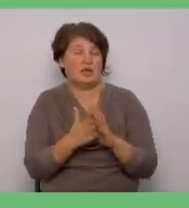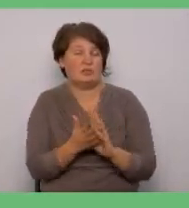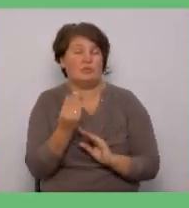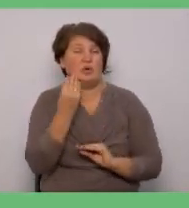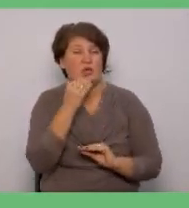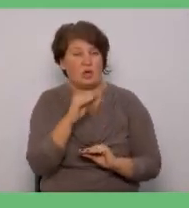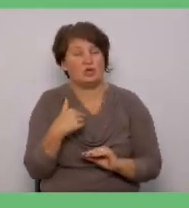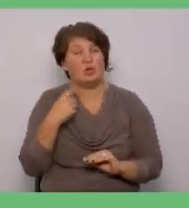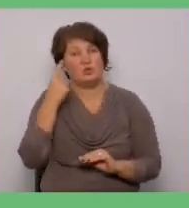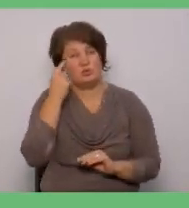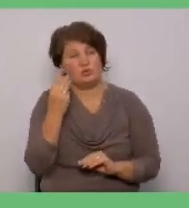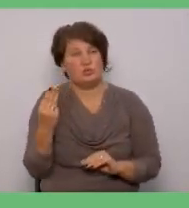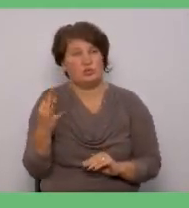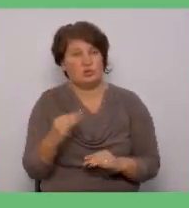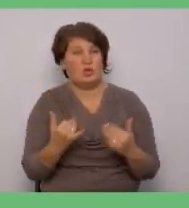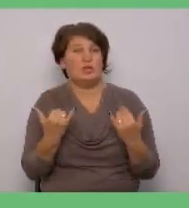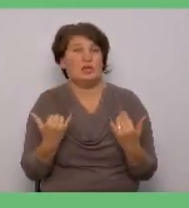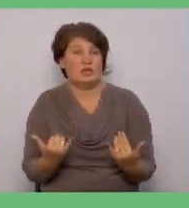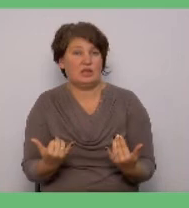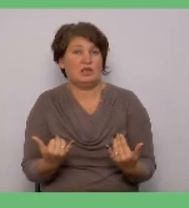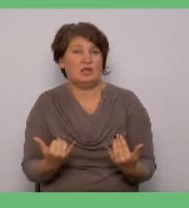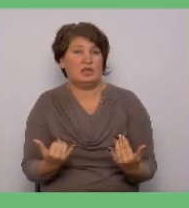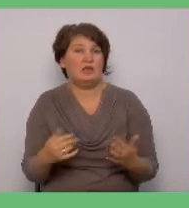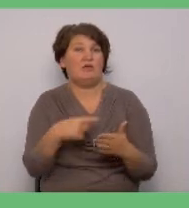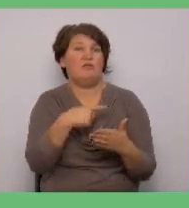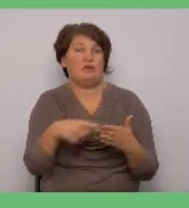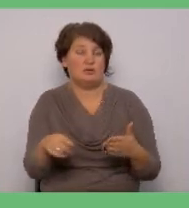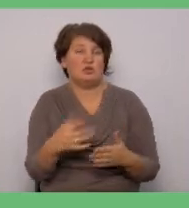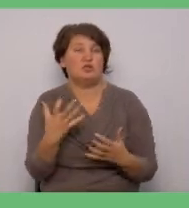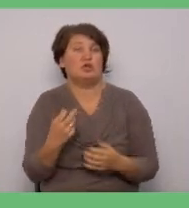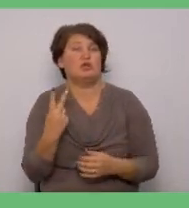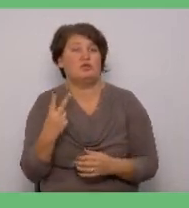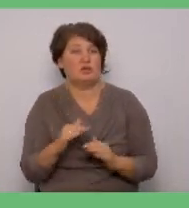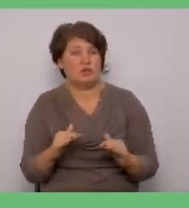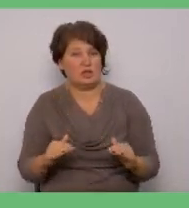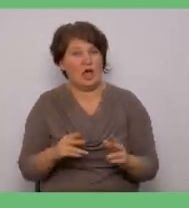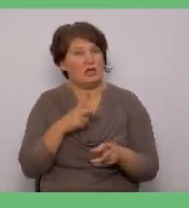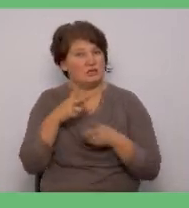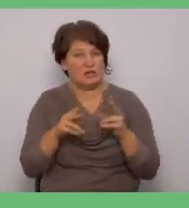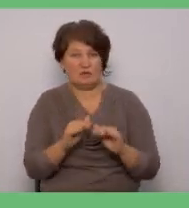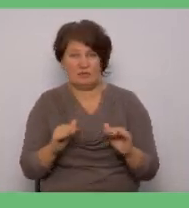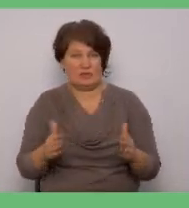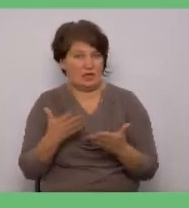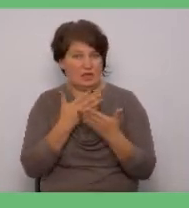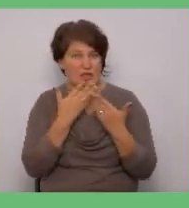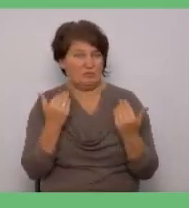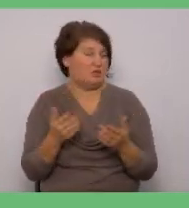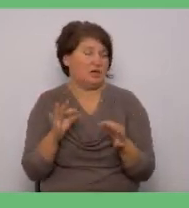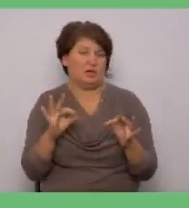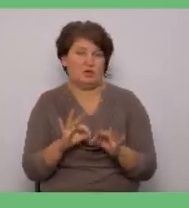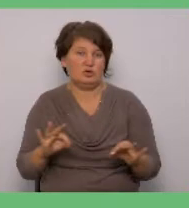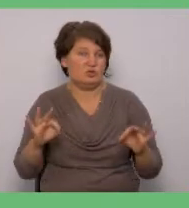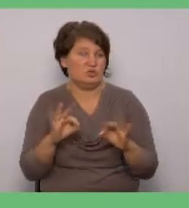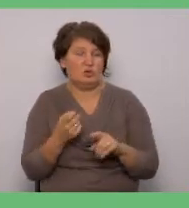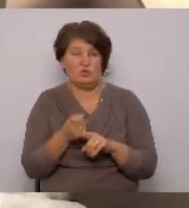я думаю, що нині ми і випишемо остальних. Тобто вже скарг ніяких дітей немає? Ні, нема, більше ніхто